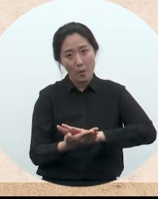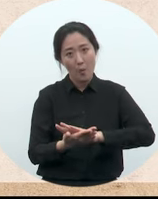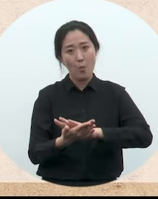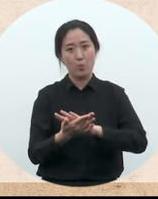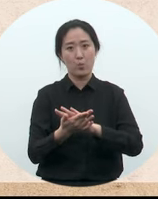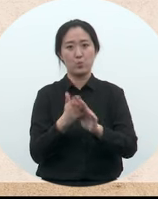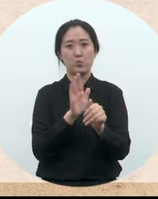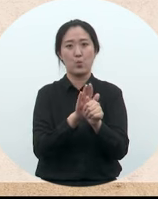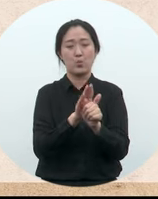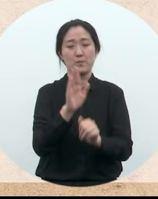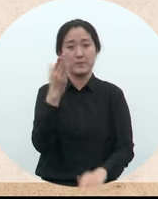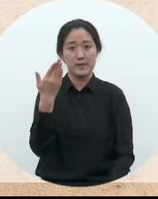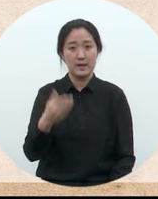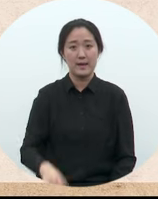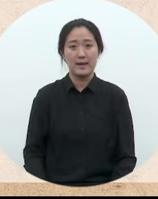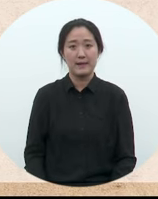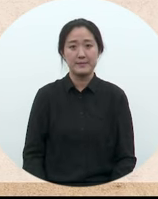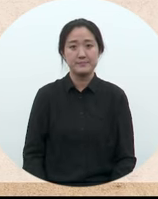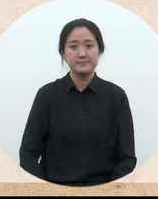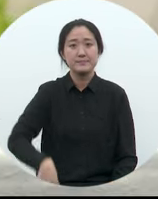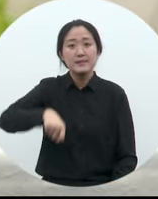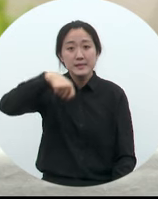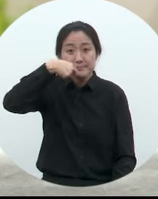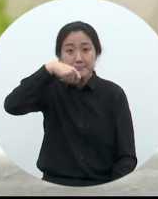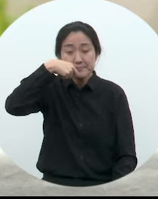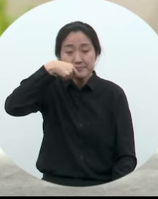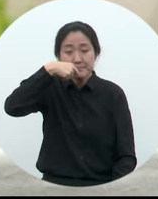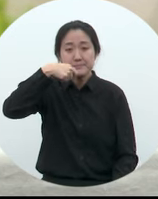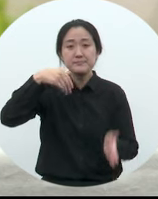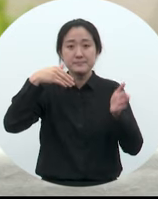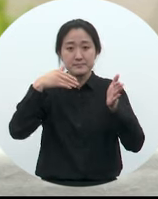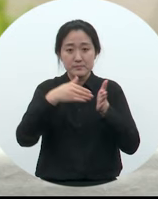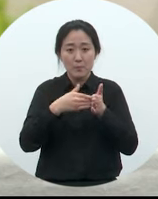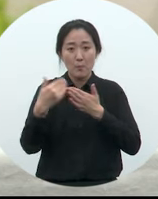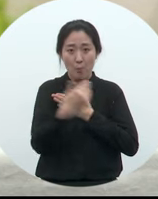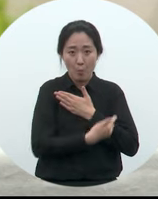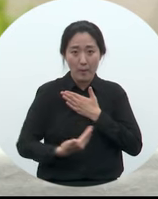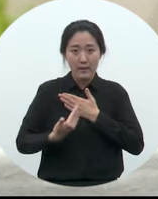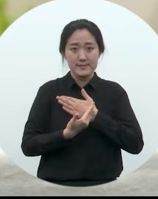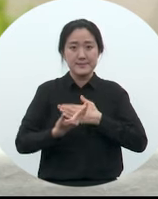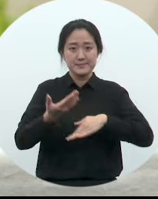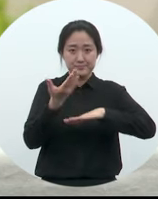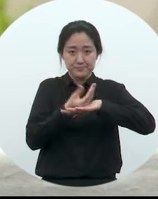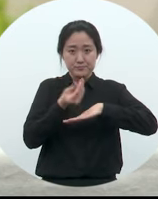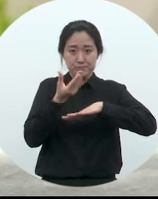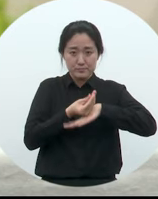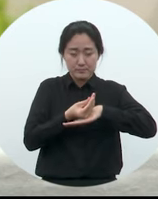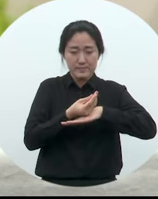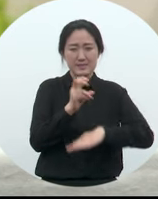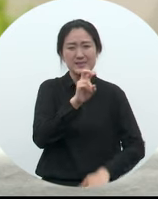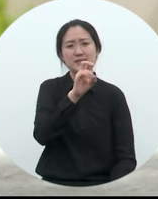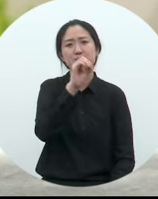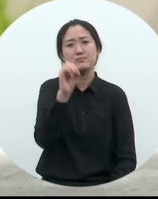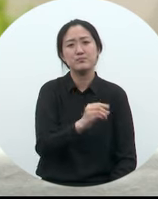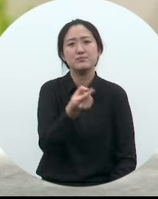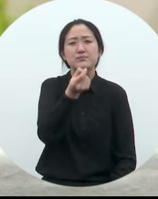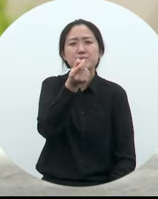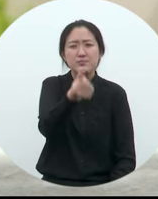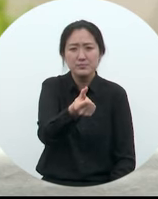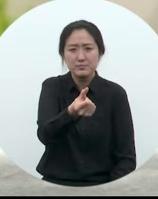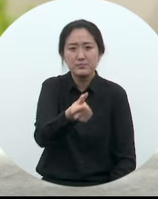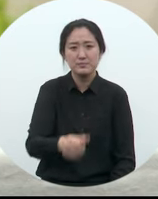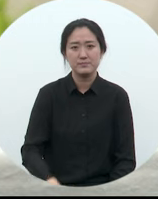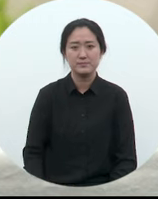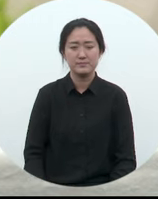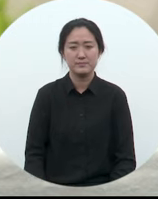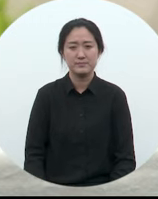겁니다. 실제로 음식으로 비타민 D를 흡수할 수 있는 것은 20, 30% 정도밖에 되지 않기 때문에요.